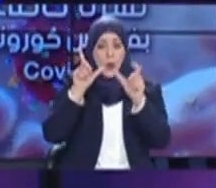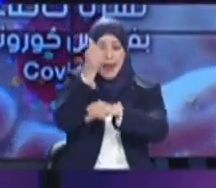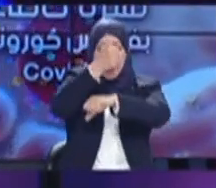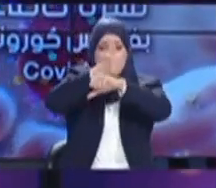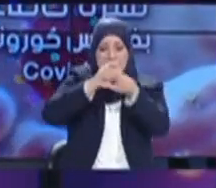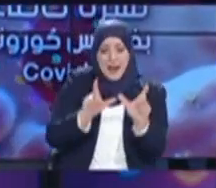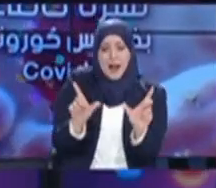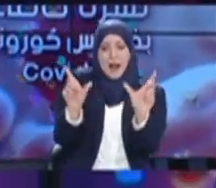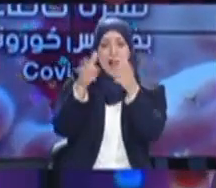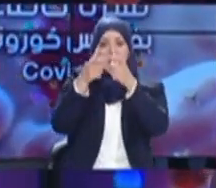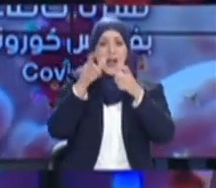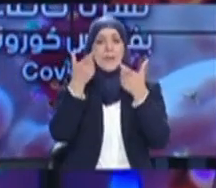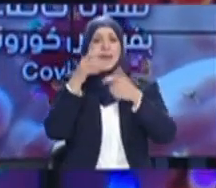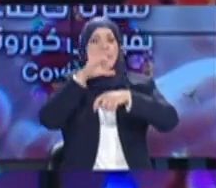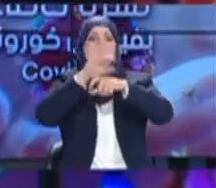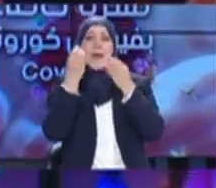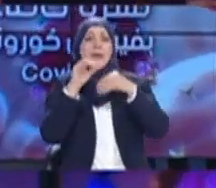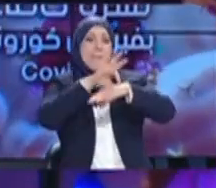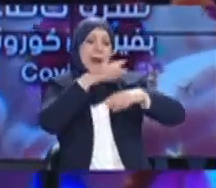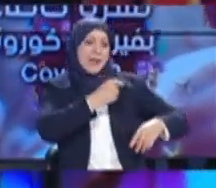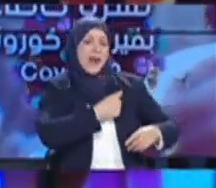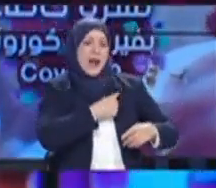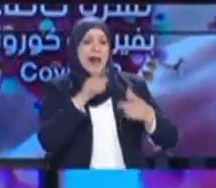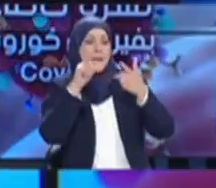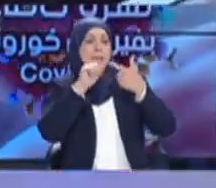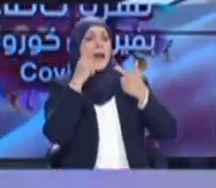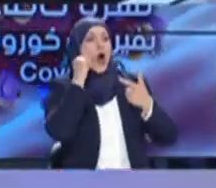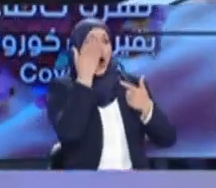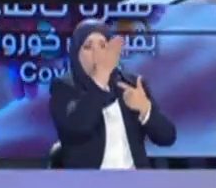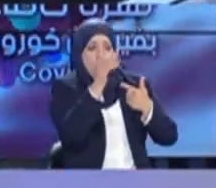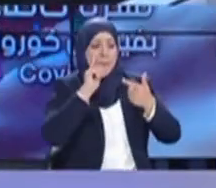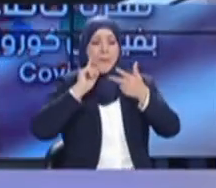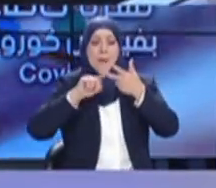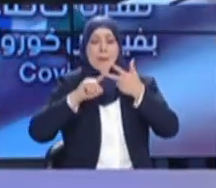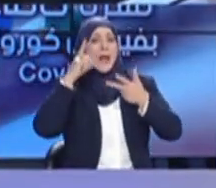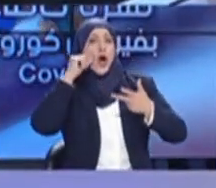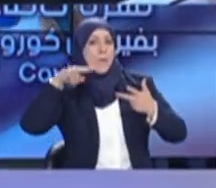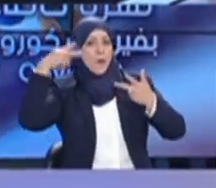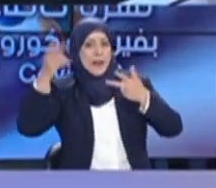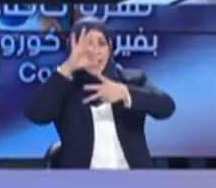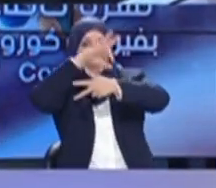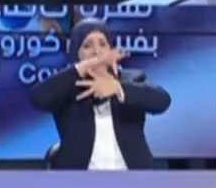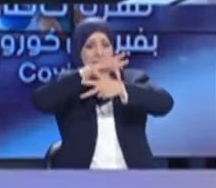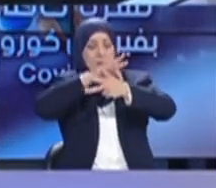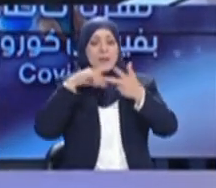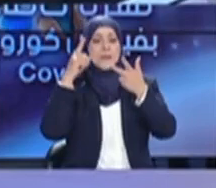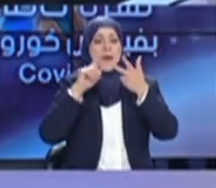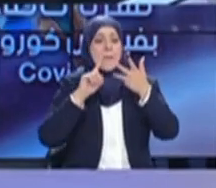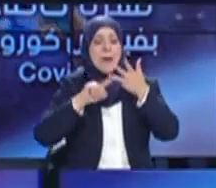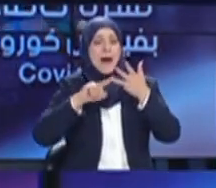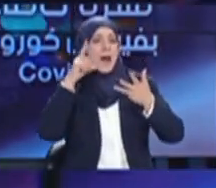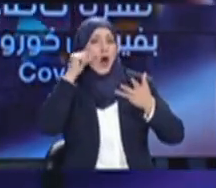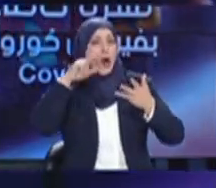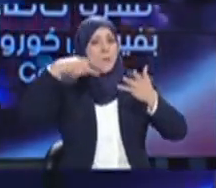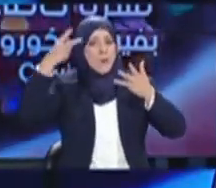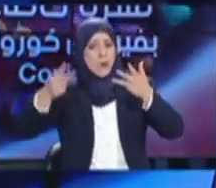هو قسم قلب، معنا سي صلاح بلكحل، معنا سي سامي عبد اللطيف اللي هو غينيماتور كيف، معنا سي عادل